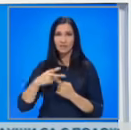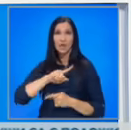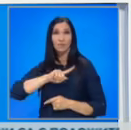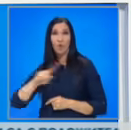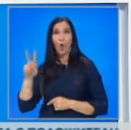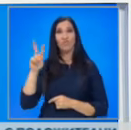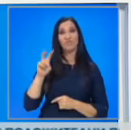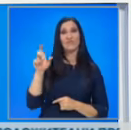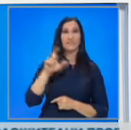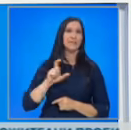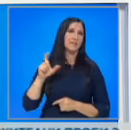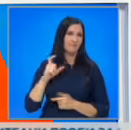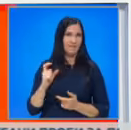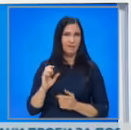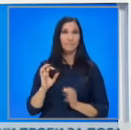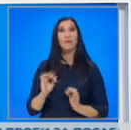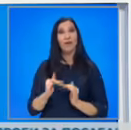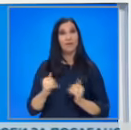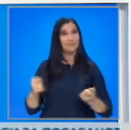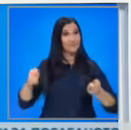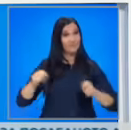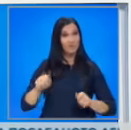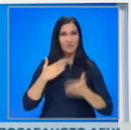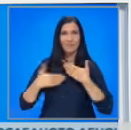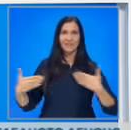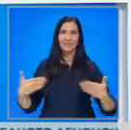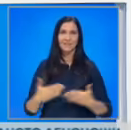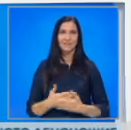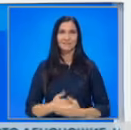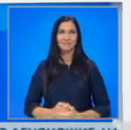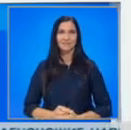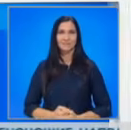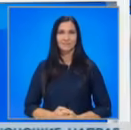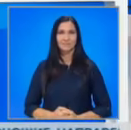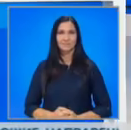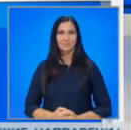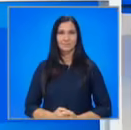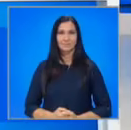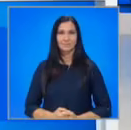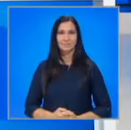телевизията до 20 септември. Така завършваме. Приятна вечер. Приятна вечер.